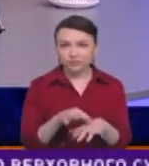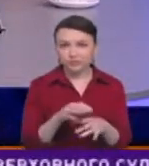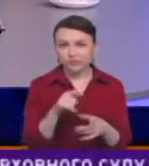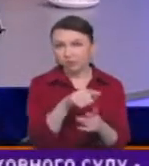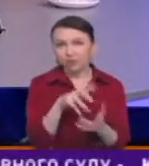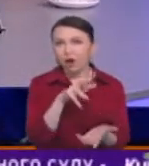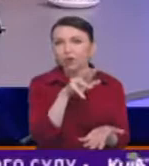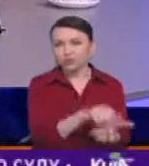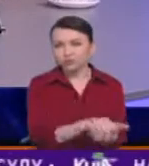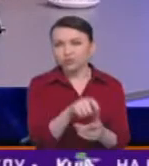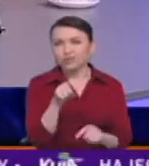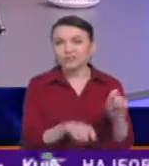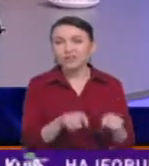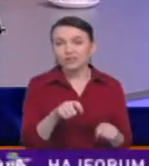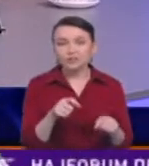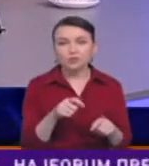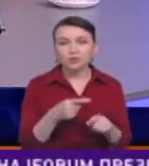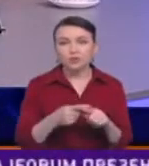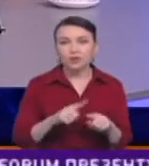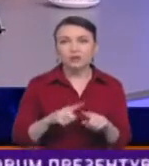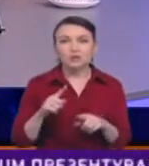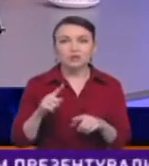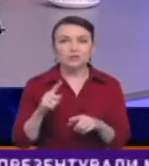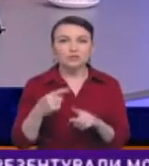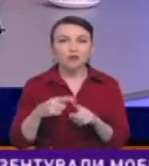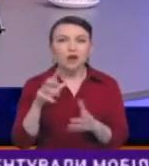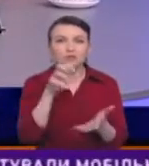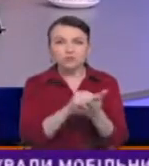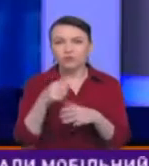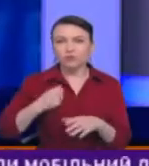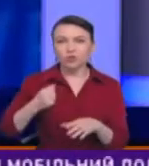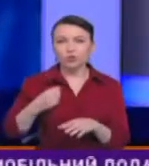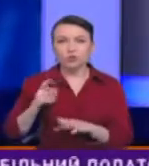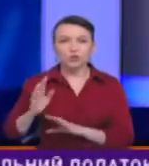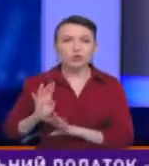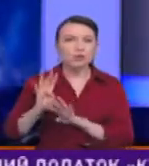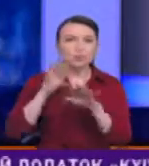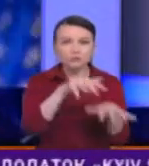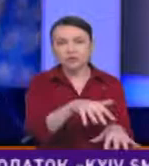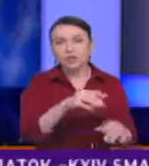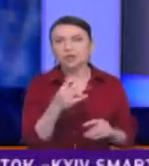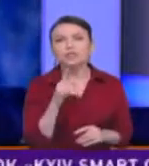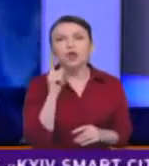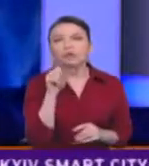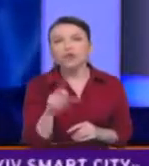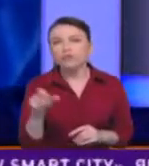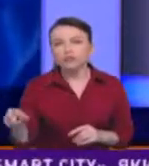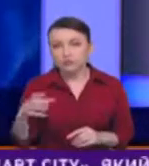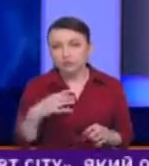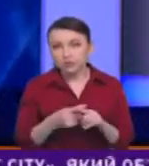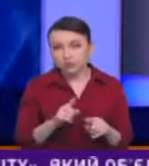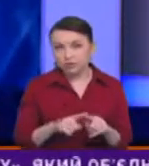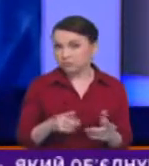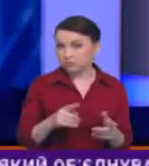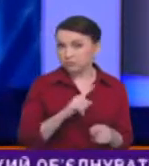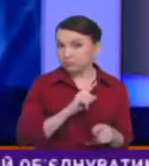окупаційні війська Путіна, які називали зеленими чоловічками. Да. От ми також